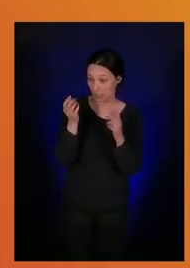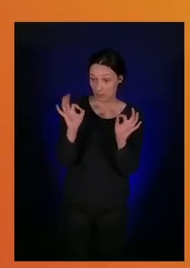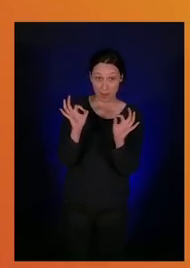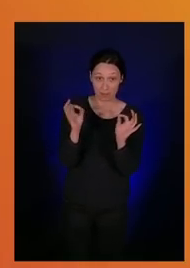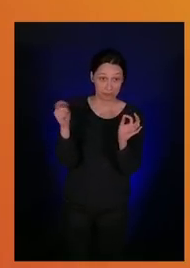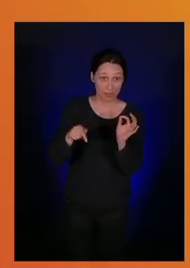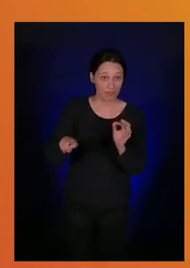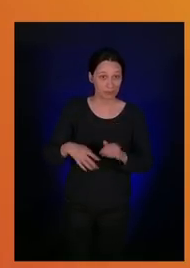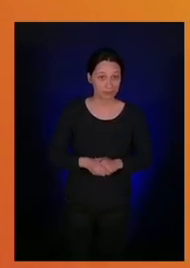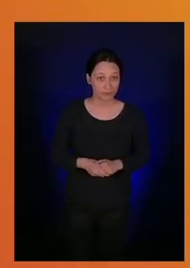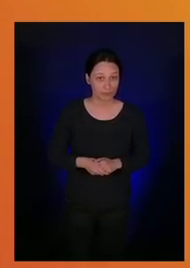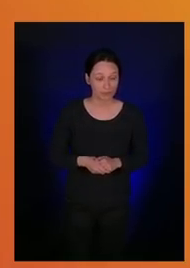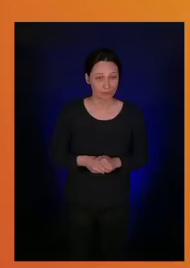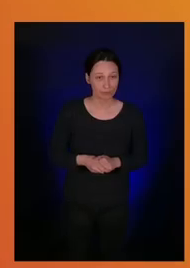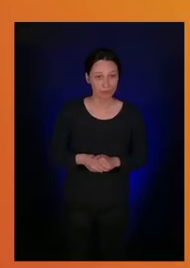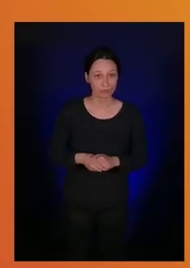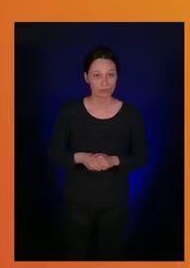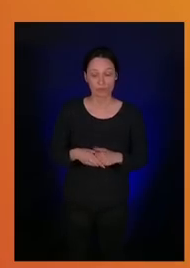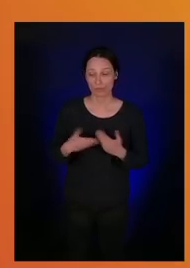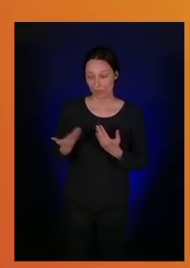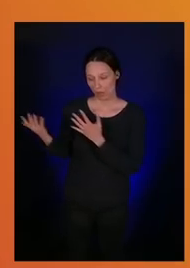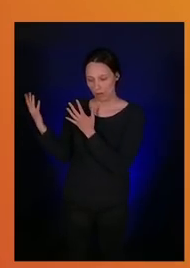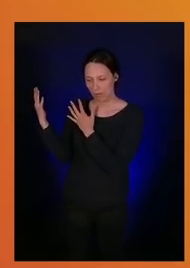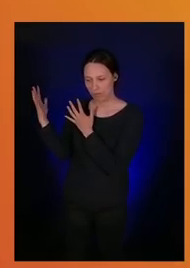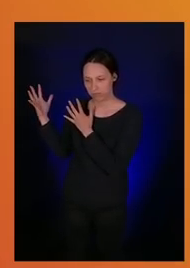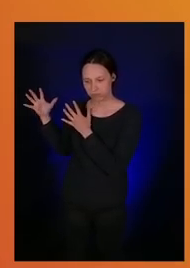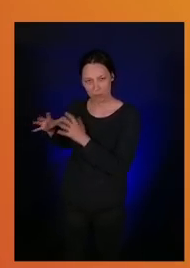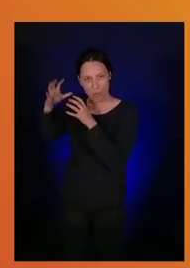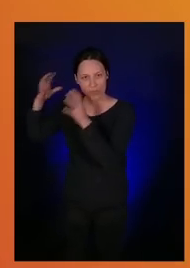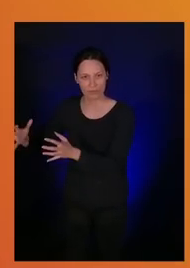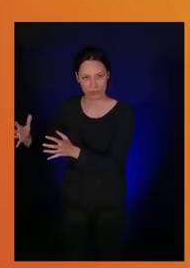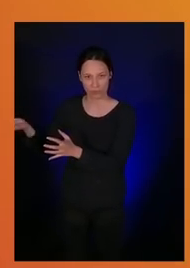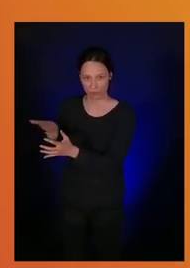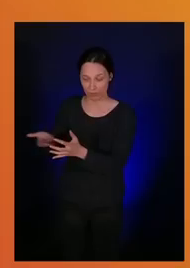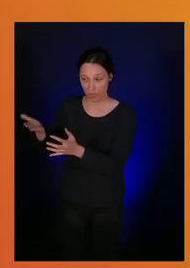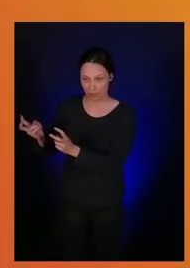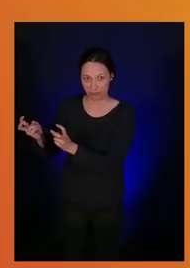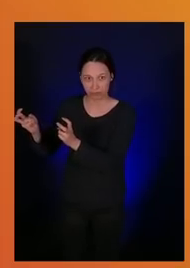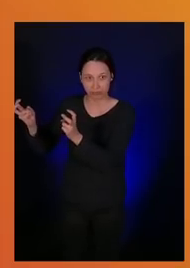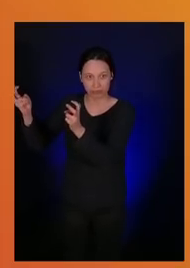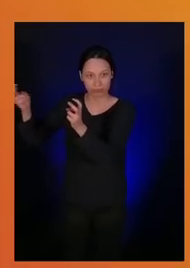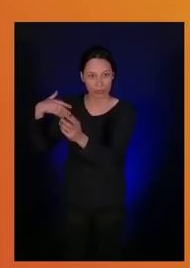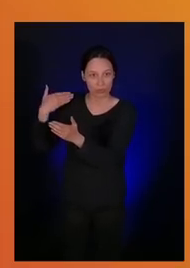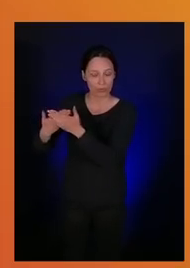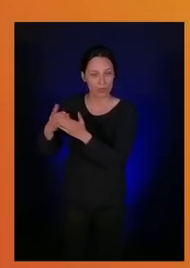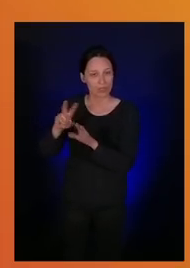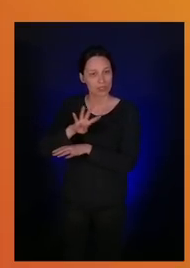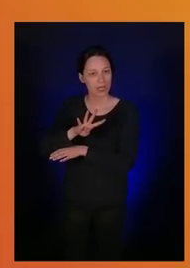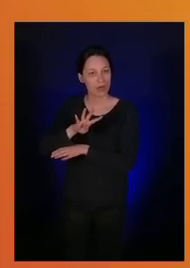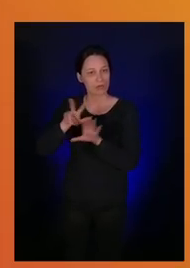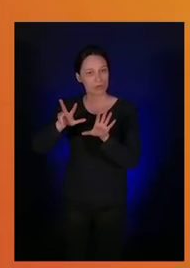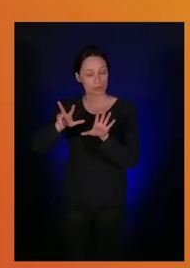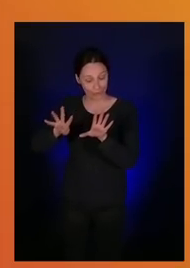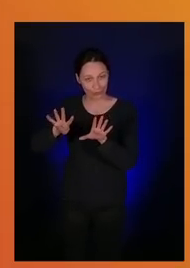Et contre notre mobilisation, qui s'est amplifiée depuis le 49-3, on voit que certains ont sorti lors